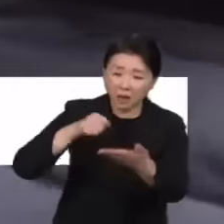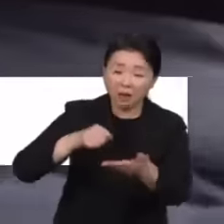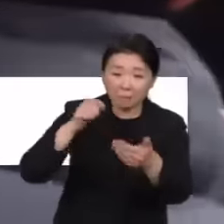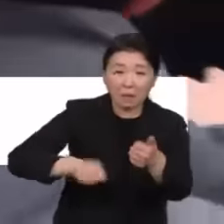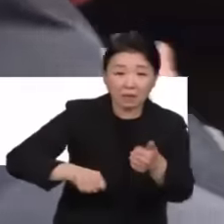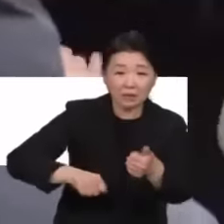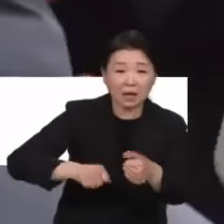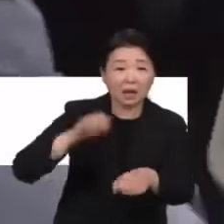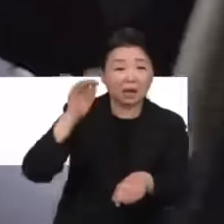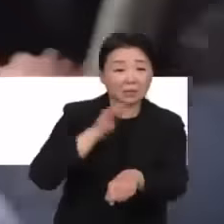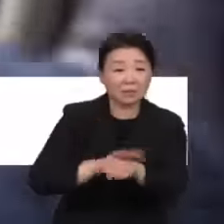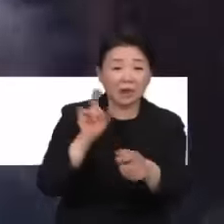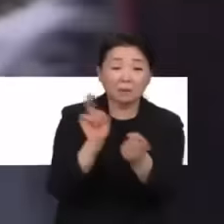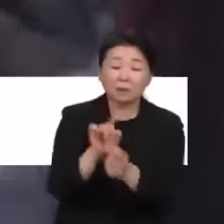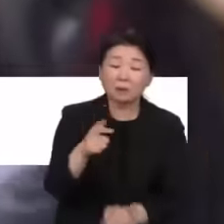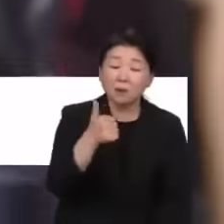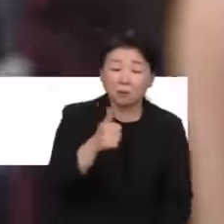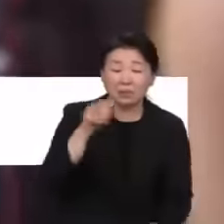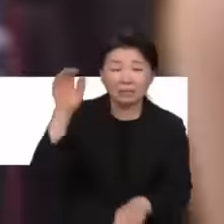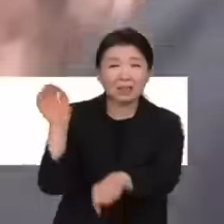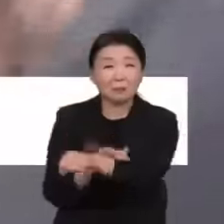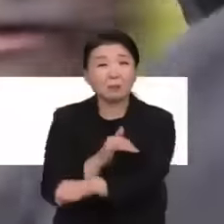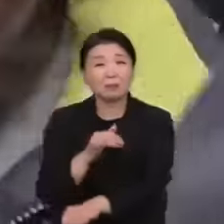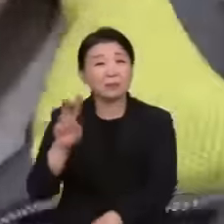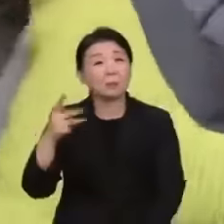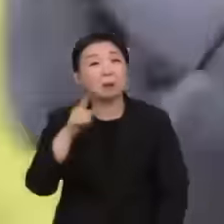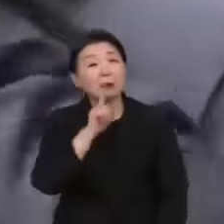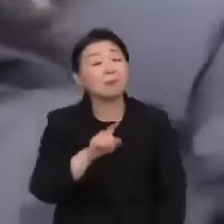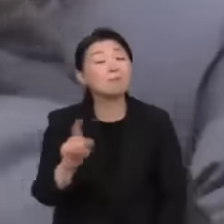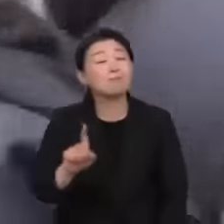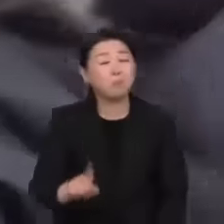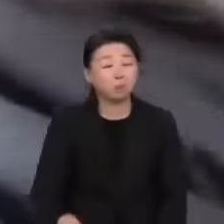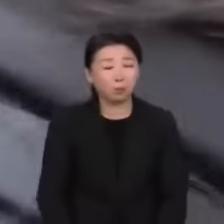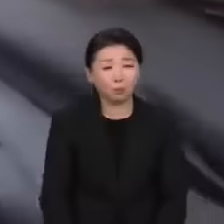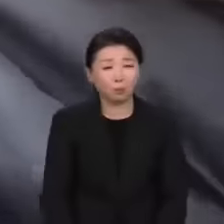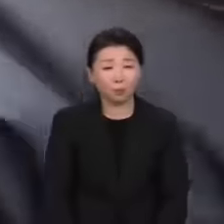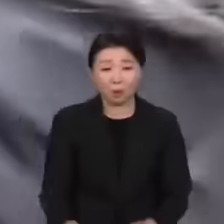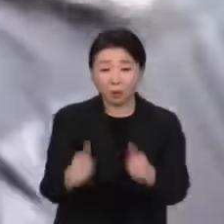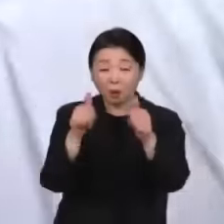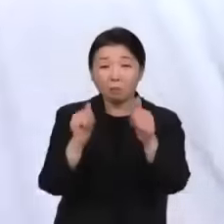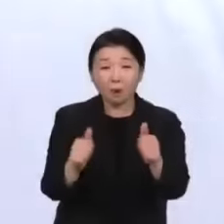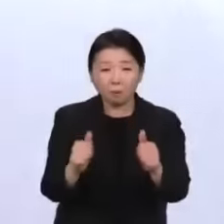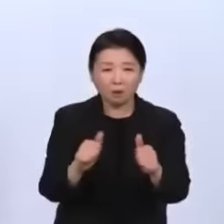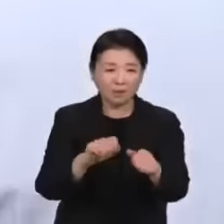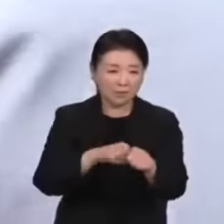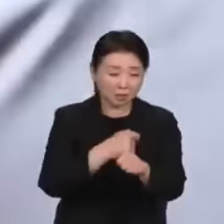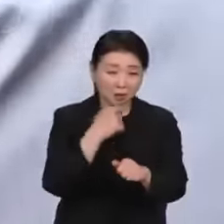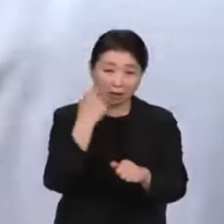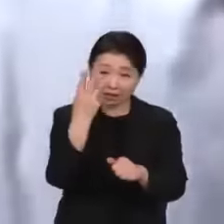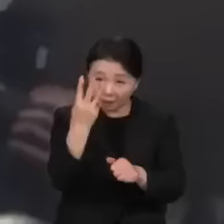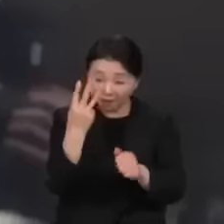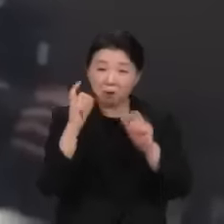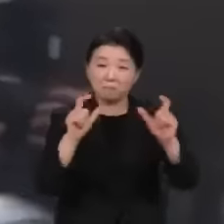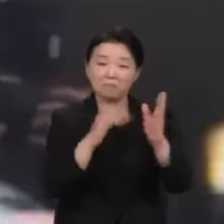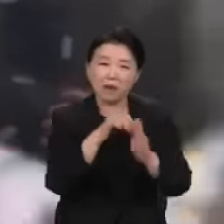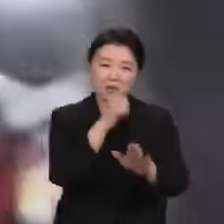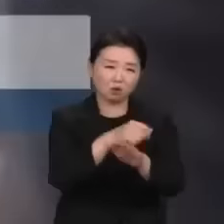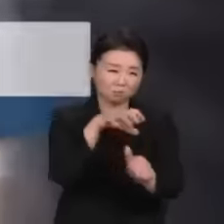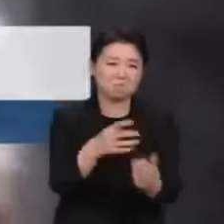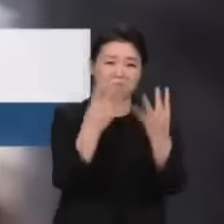만나면 300이라는 얘기 왜 하셨어요? 조심히 타세요. 법원은 조두순에게 징역 3개월을 선고하고 법정